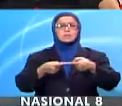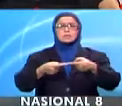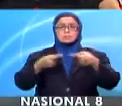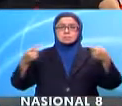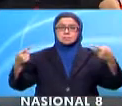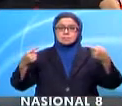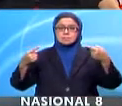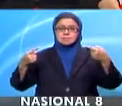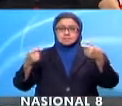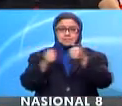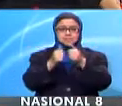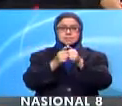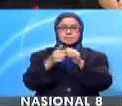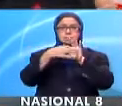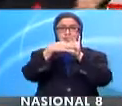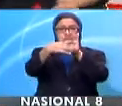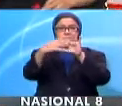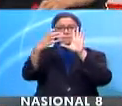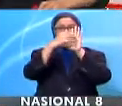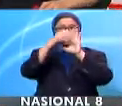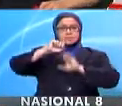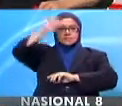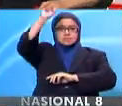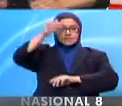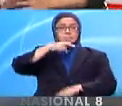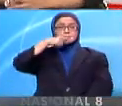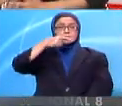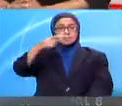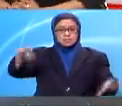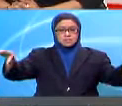pelaksanaan hudud di Malaysia pengumuman dibuat pengaruh CVR